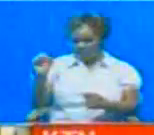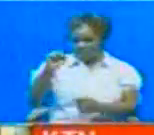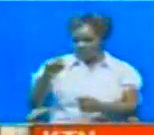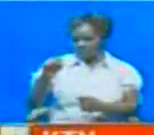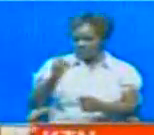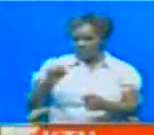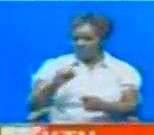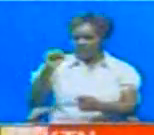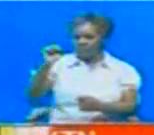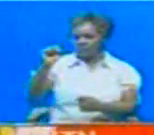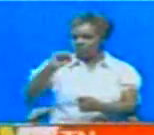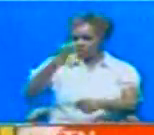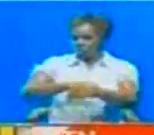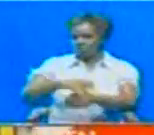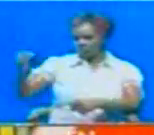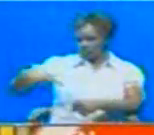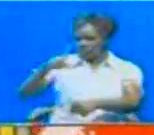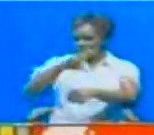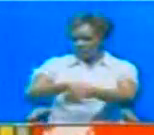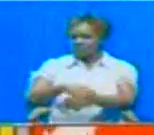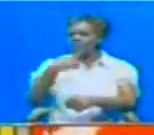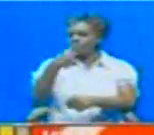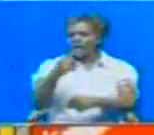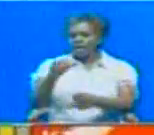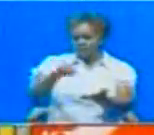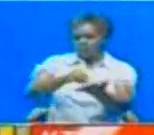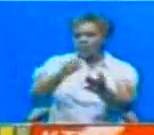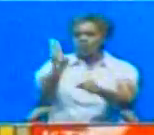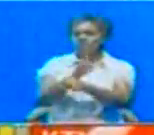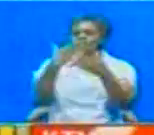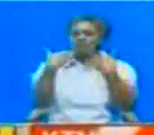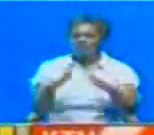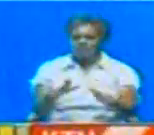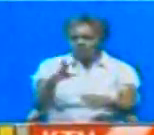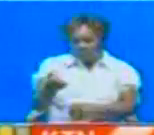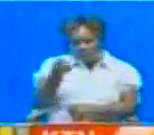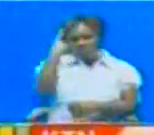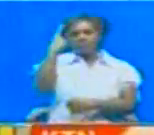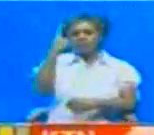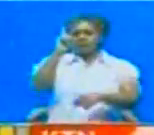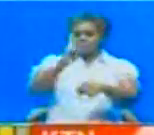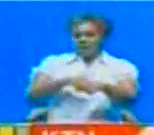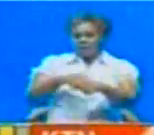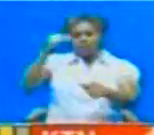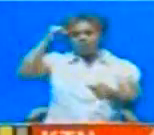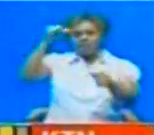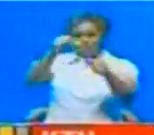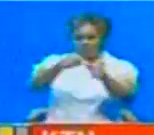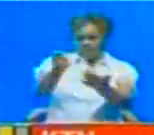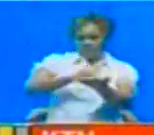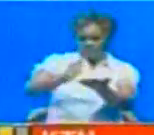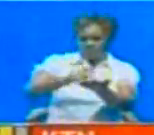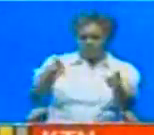kufeed message ile utapata inaandika imetumika. Yatich aligundua ujuzi wake wa kukumbuka maandishi